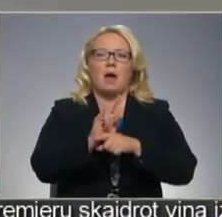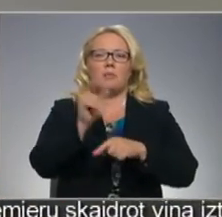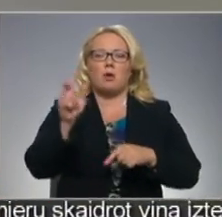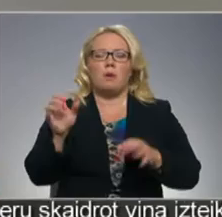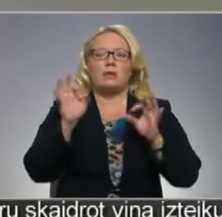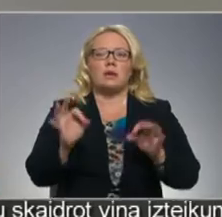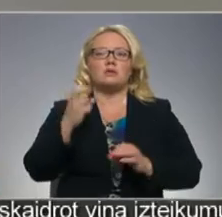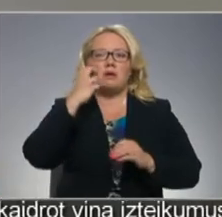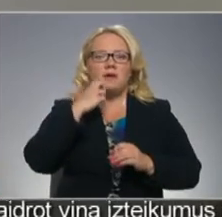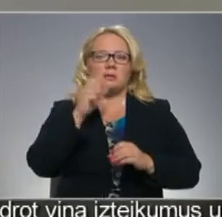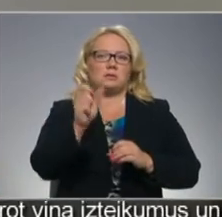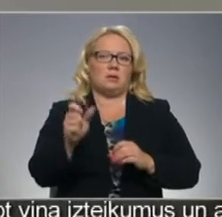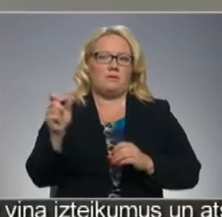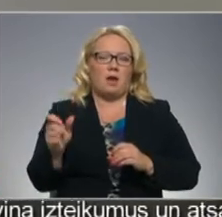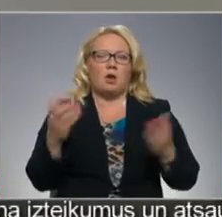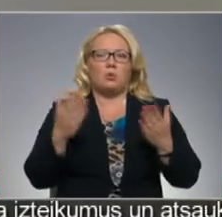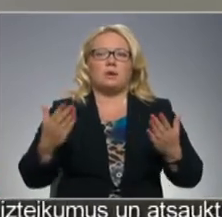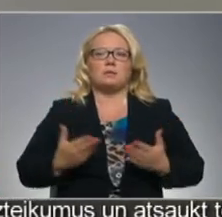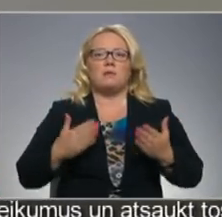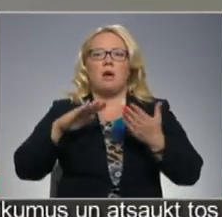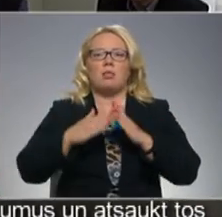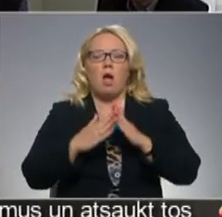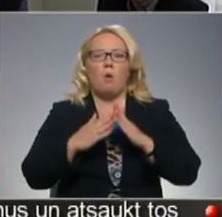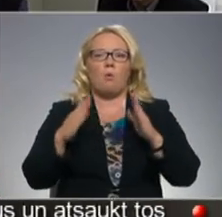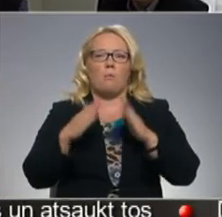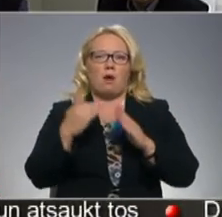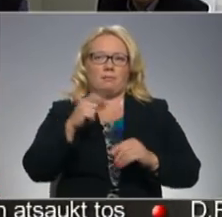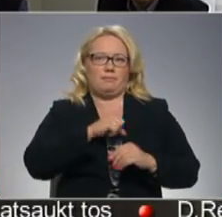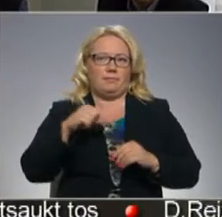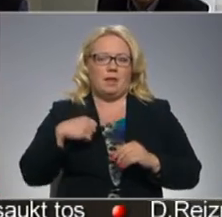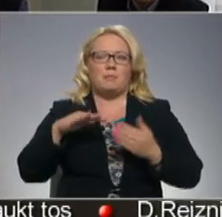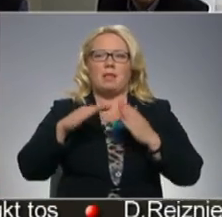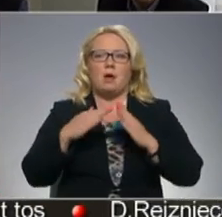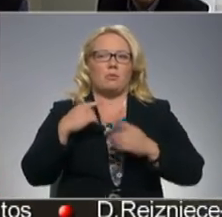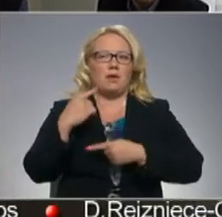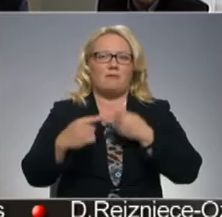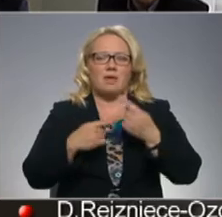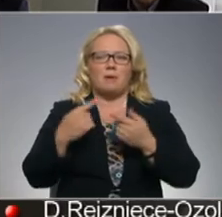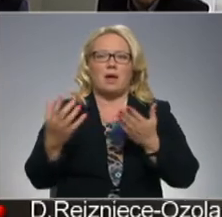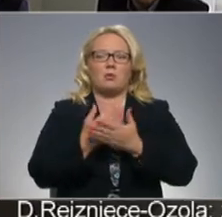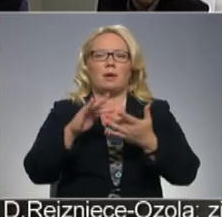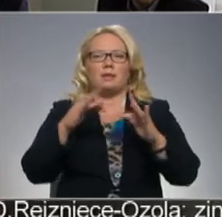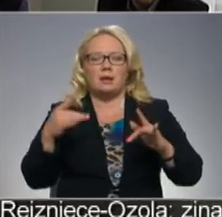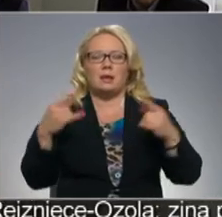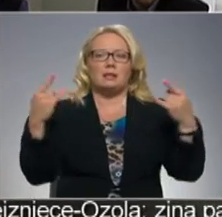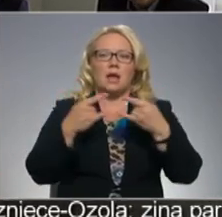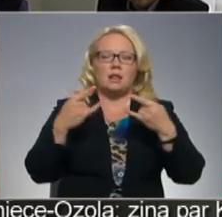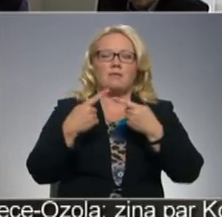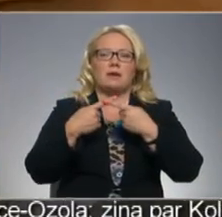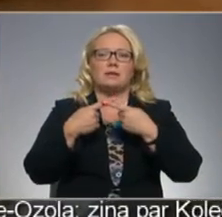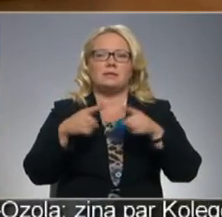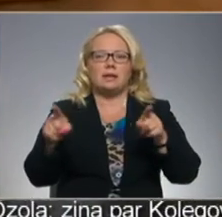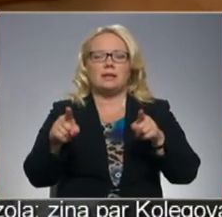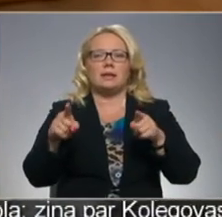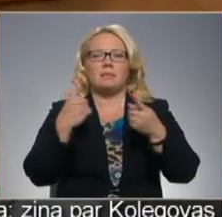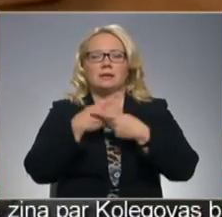tieši vecāka gadagājuma cilvēki, kuri dzīvo lauku viensētās. Tā kā laukos nevienmēr ir pieejams internets, televīzija vai citi plašsaziņas